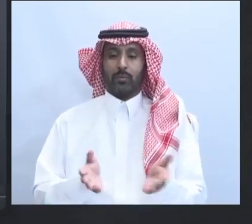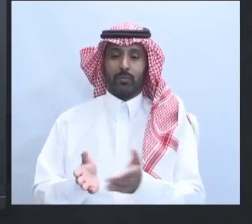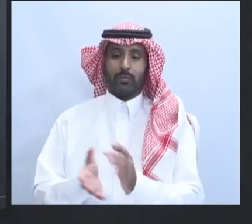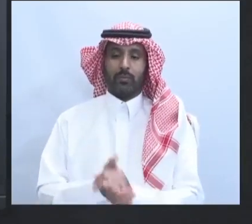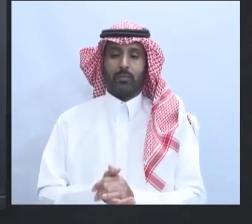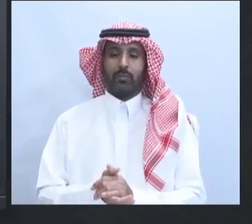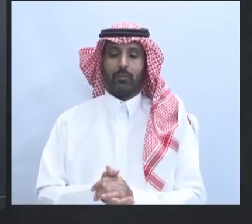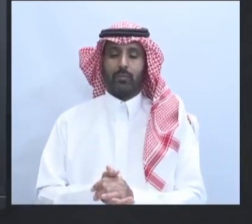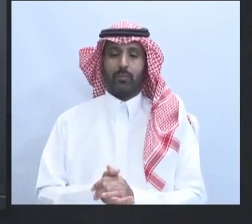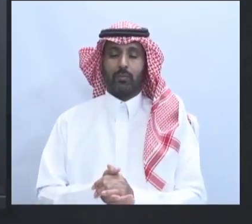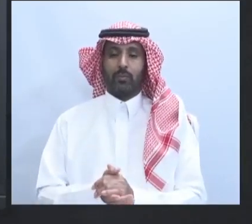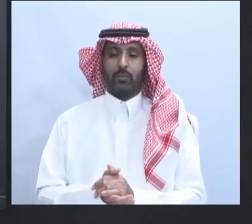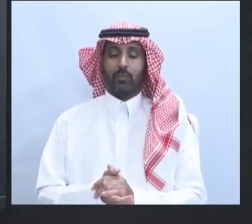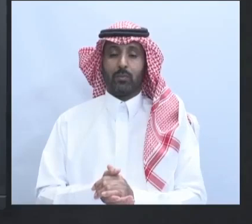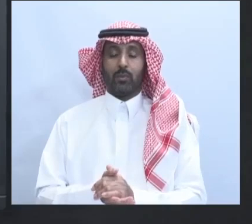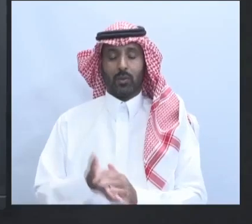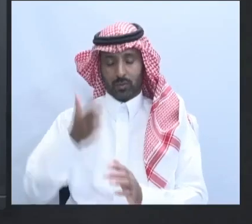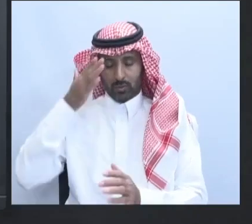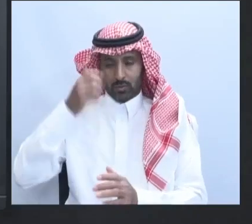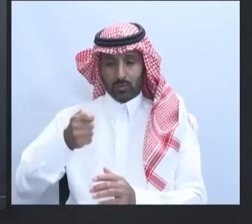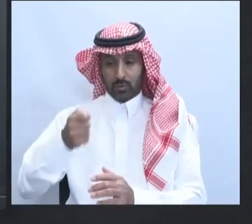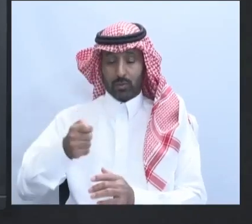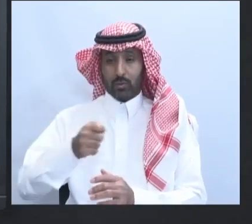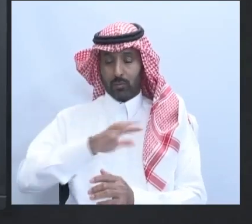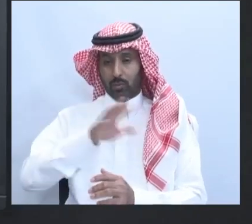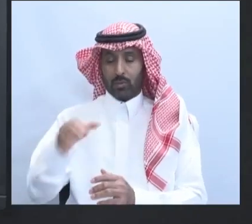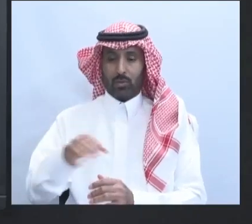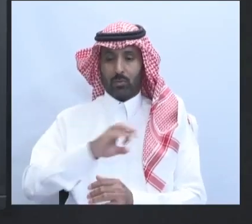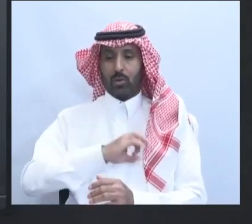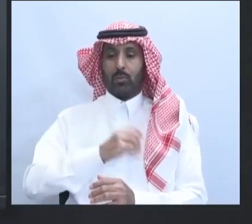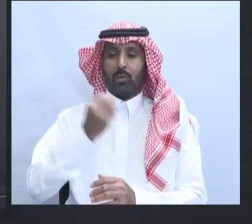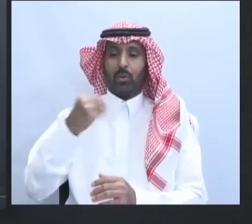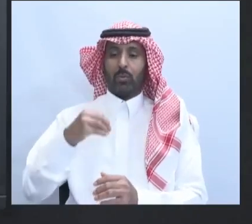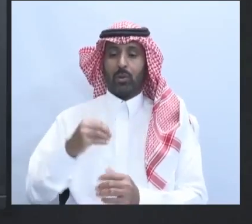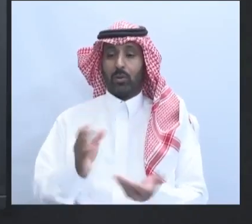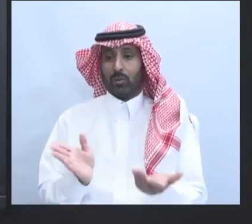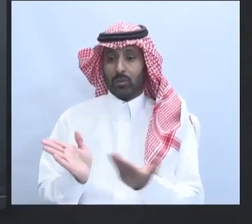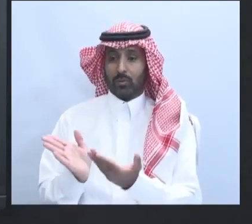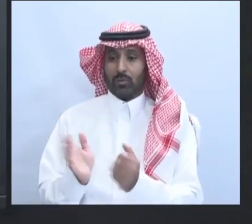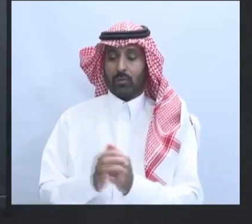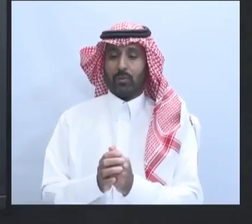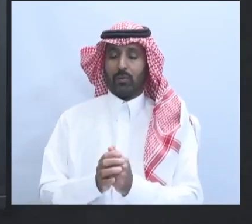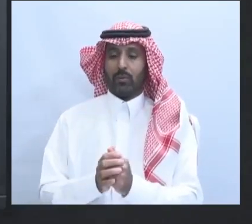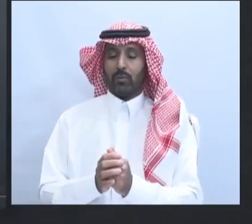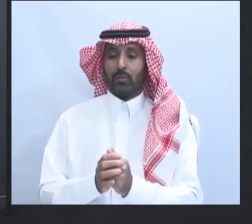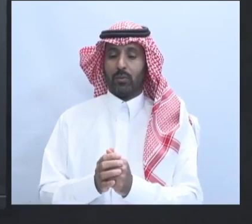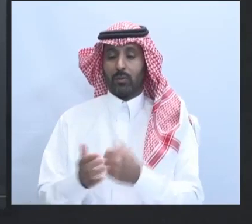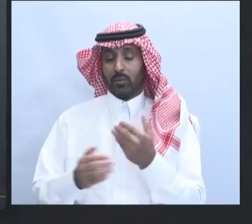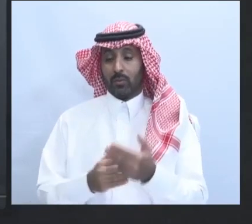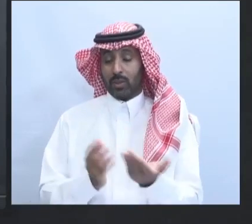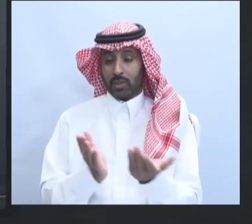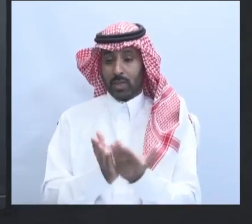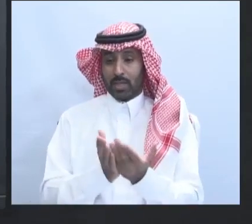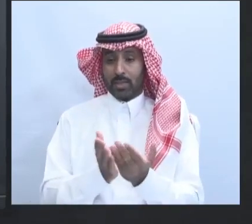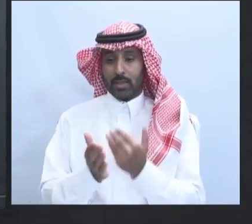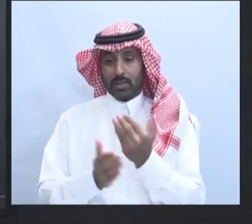اما بعد ايها الطلاب الطالبات سلام الله عليكم ورحمته وبركاته حياكم الله تعالى وبياكم واهلا وسهلا